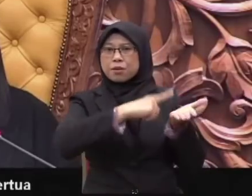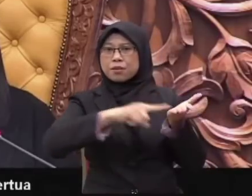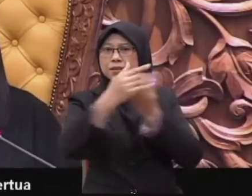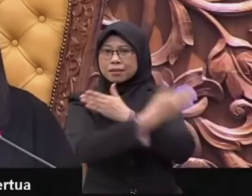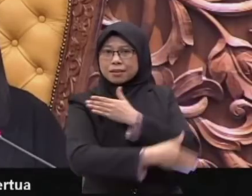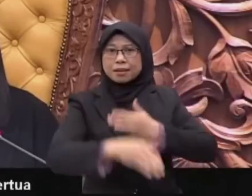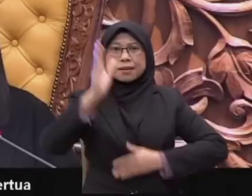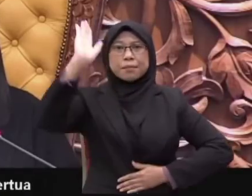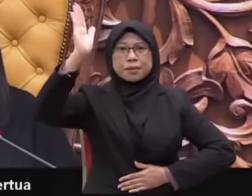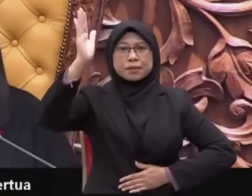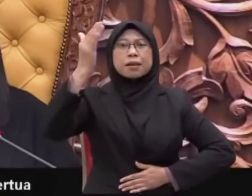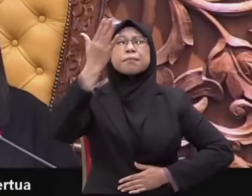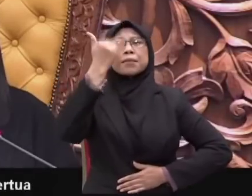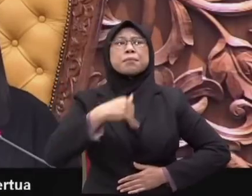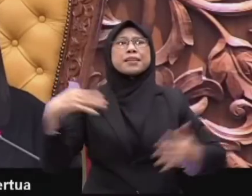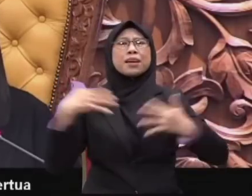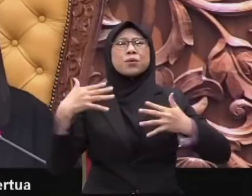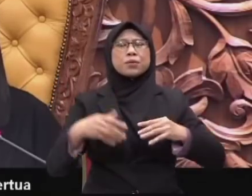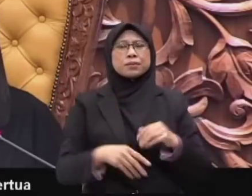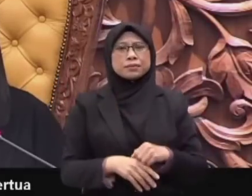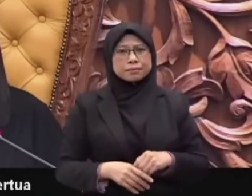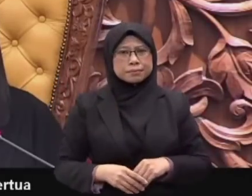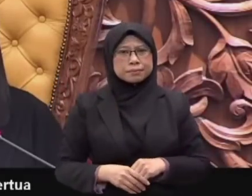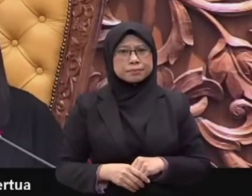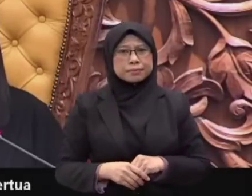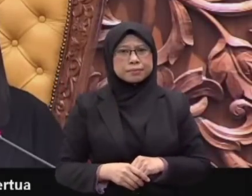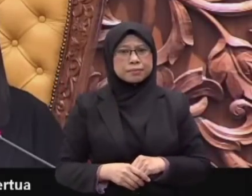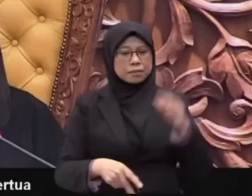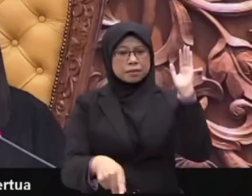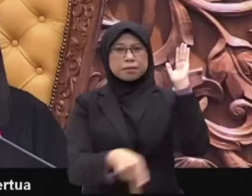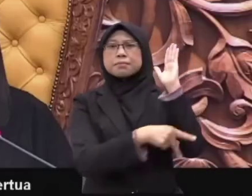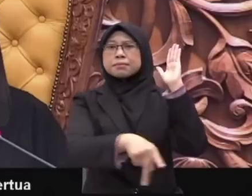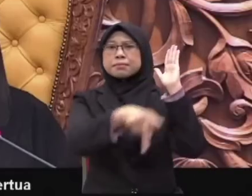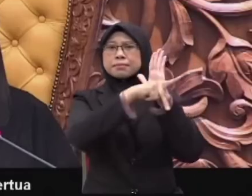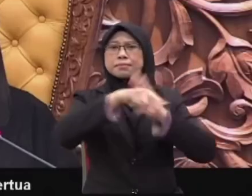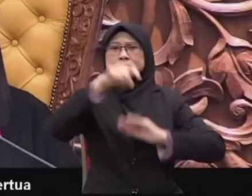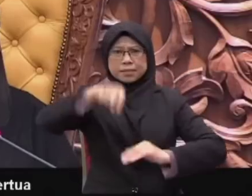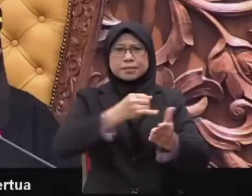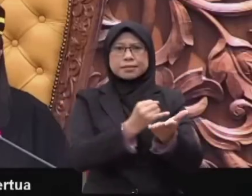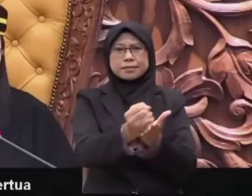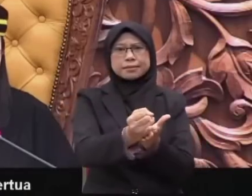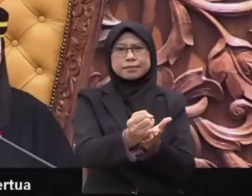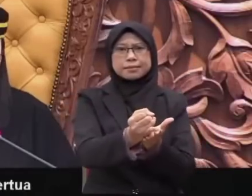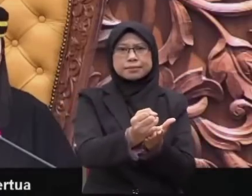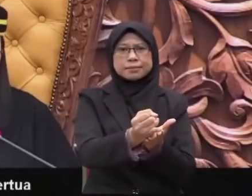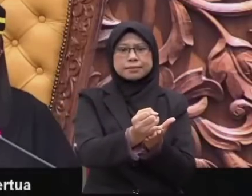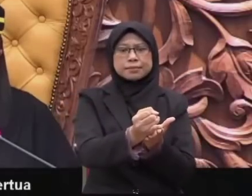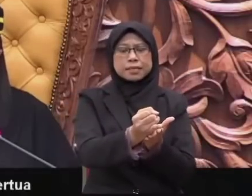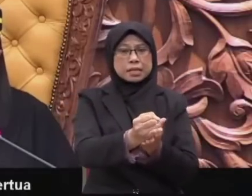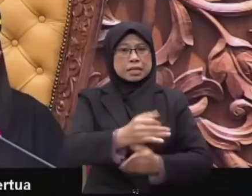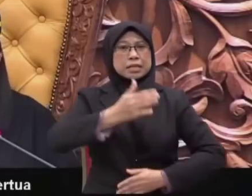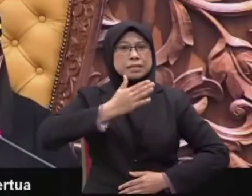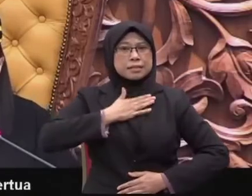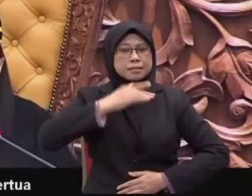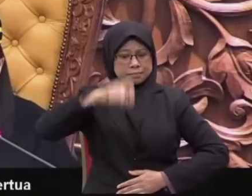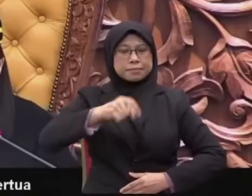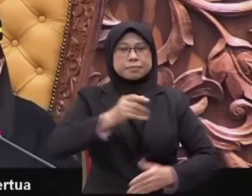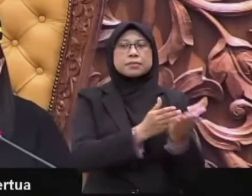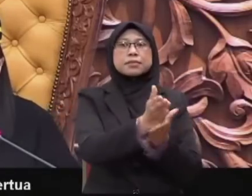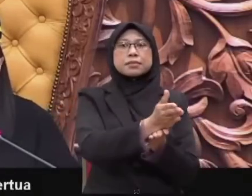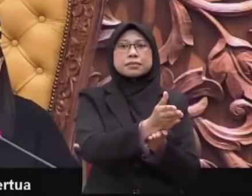negara dibentangkan di parlimen. Kenapa takut? Parlimen mesti telus. Kita mesti